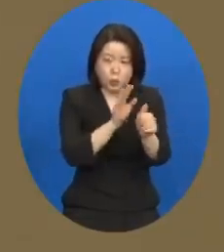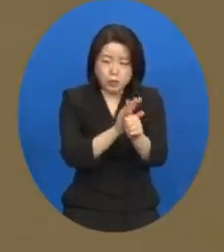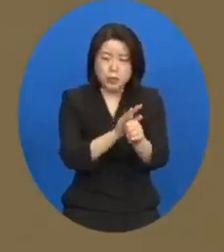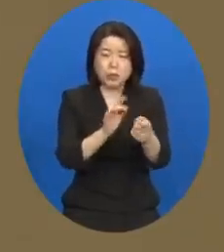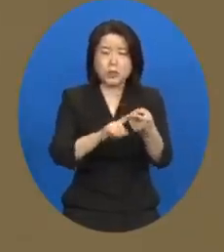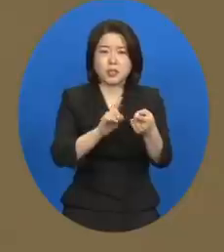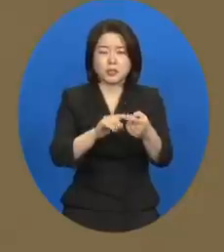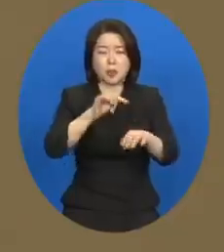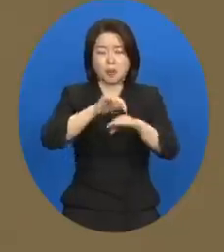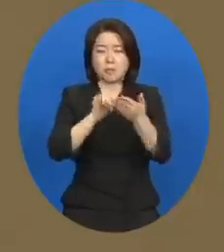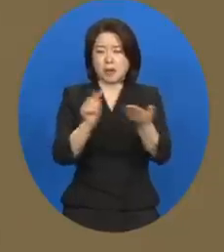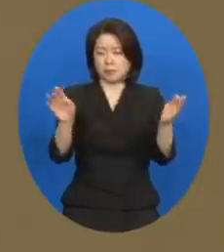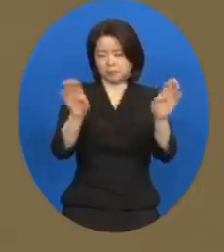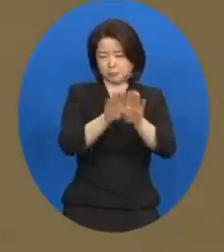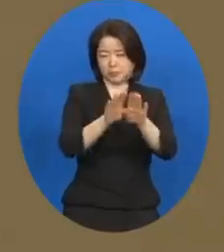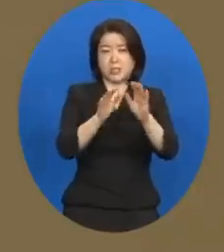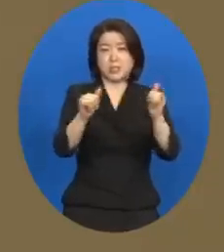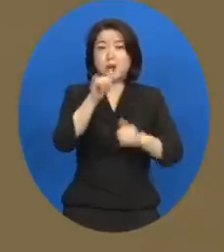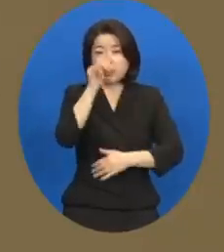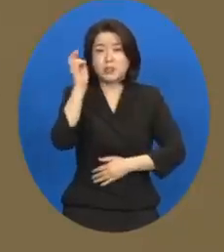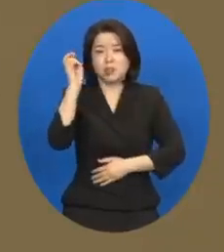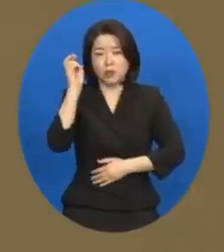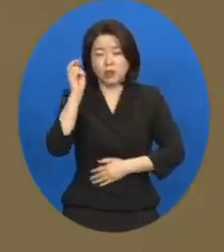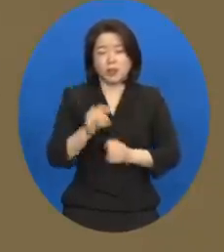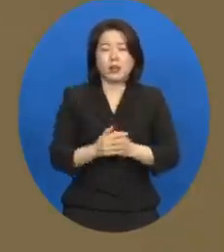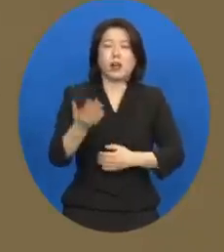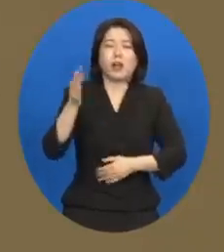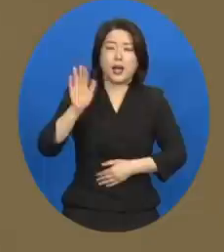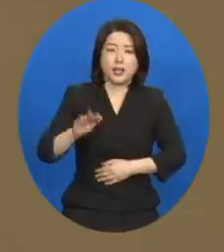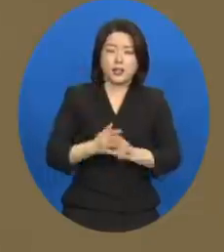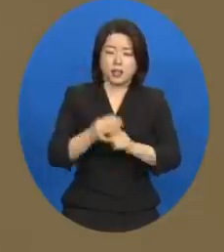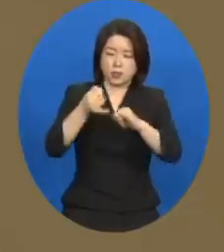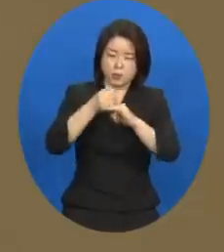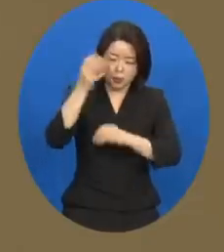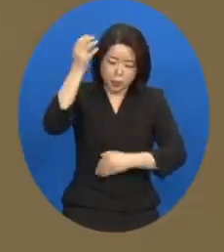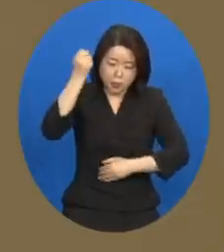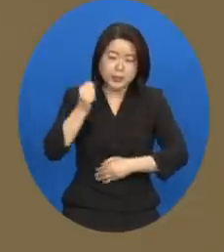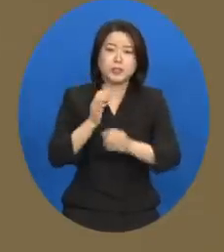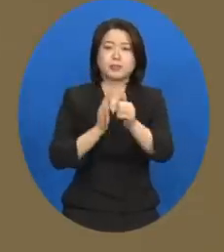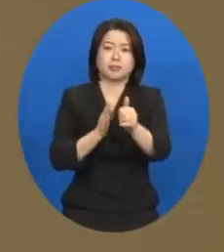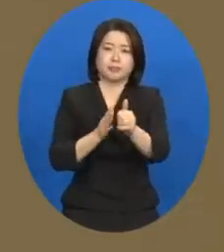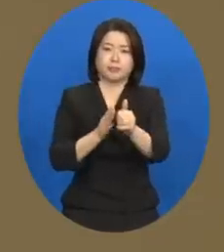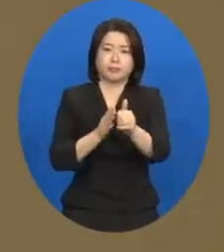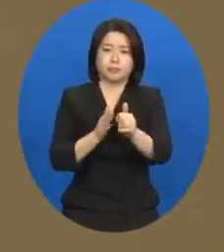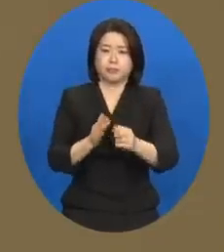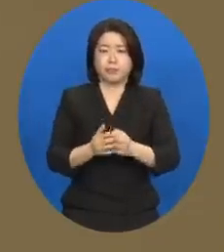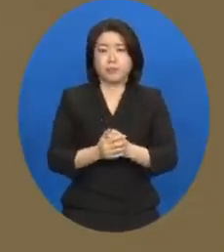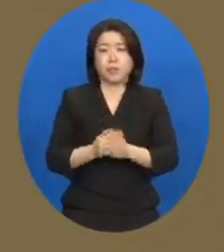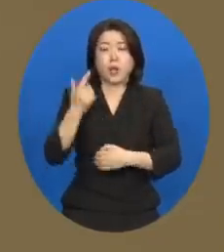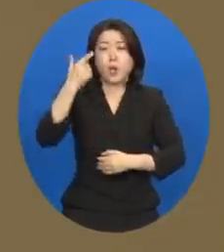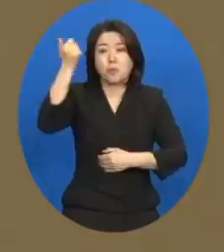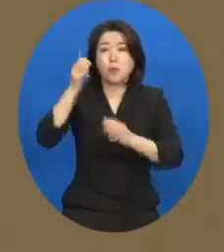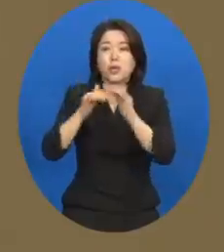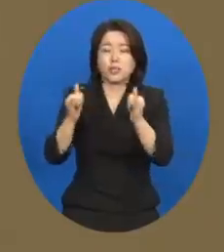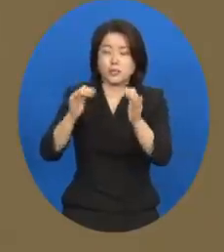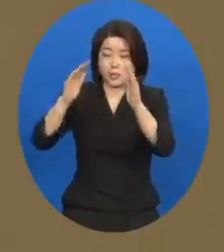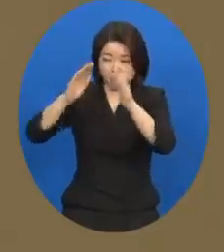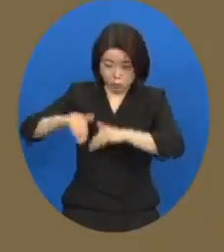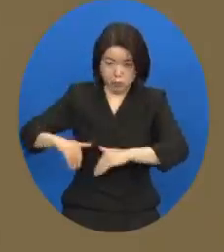닫고 계신 분이 있을 수 있습니다. 그러나 꼭 기억하셔야 됩니다. 목회자들이